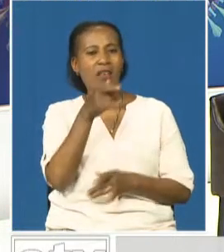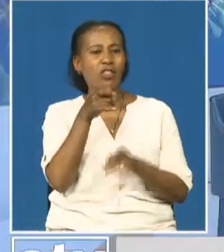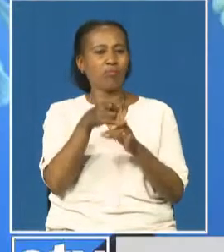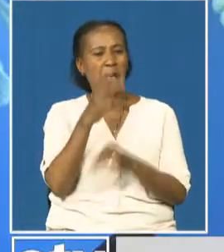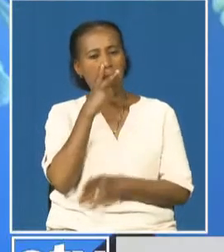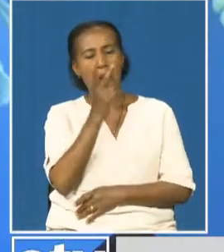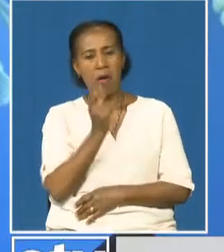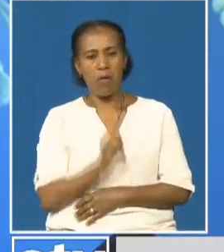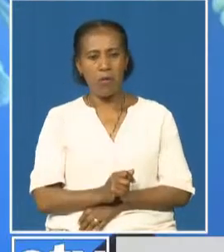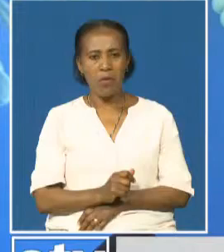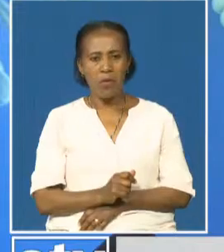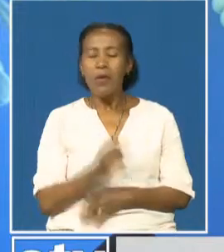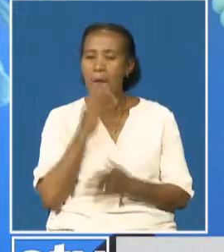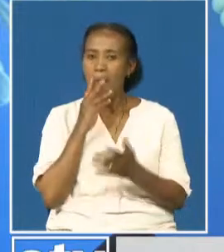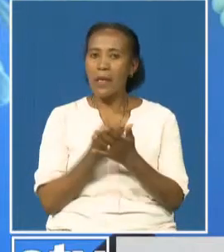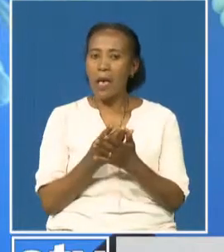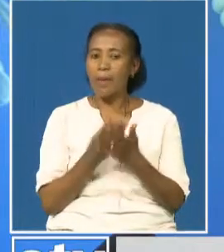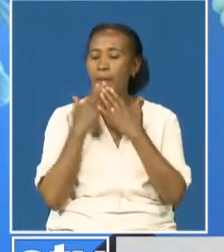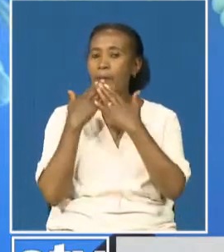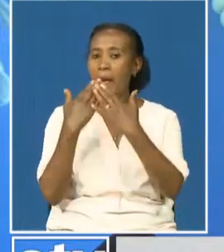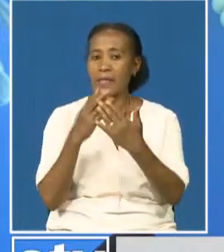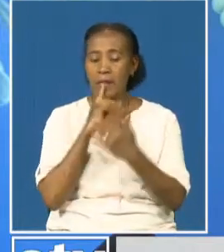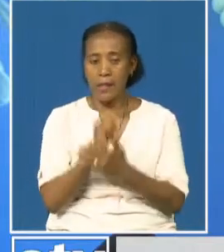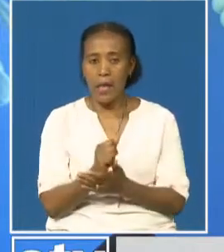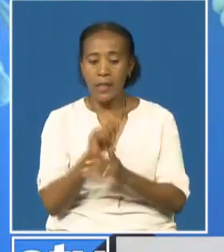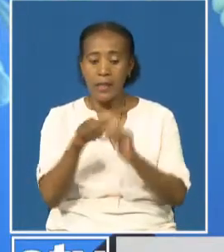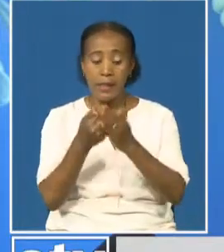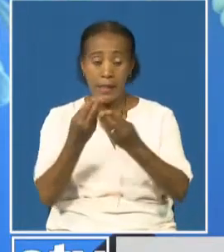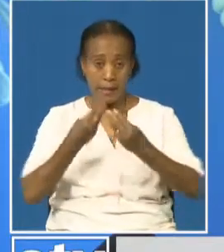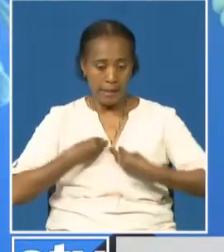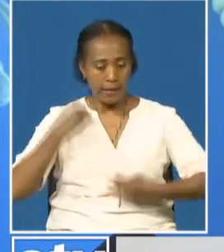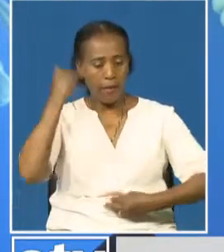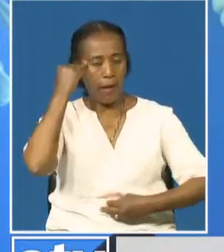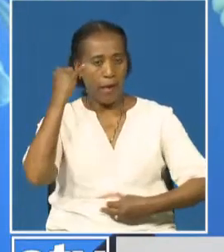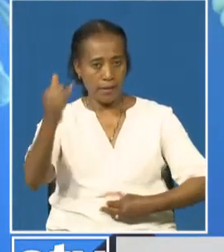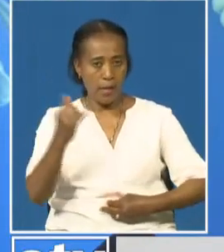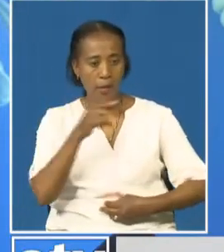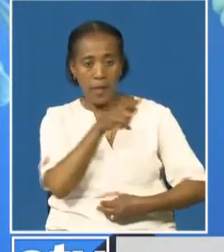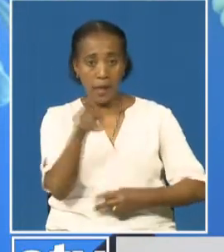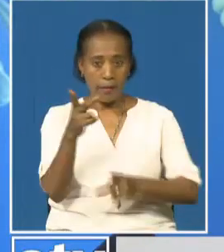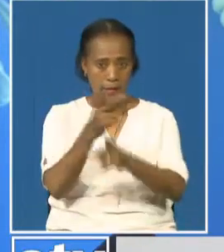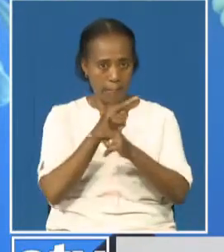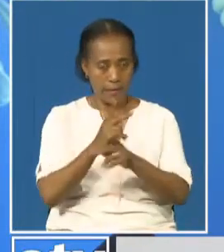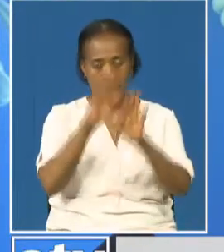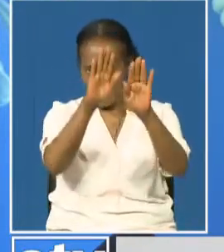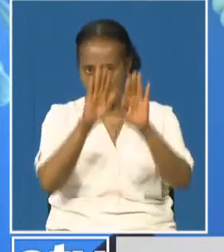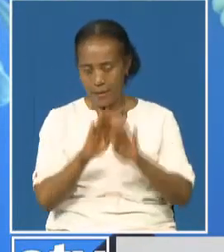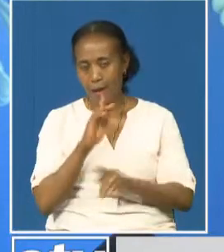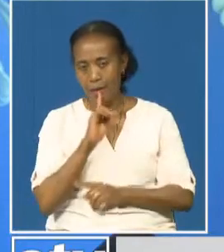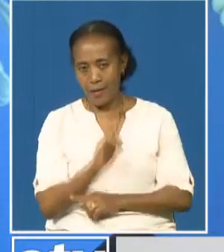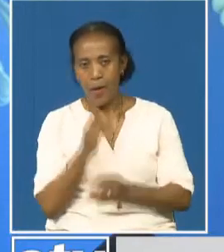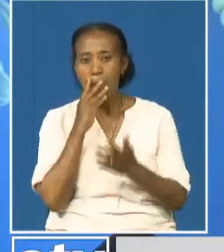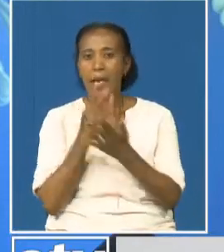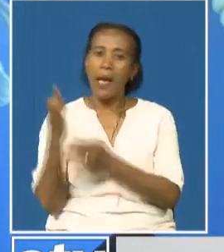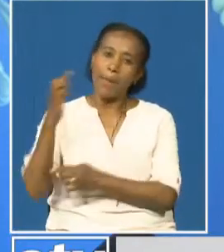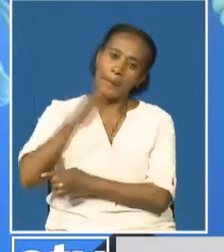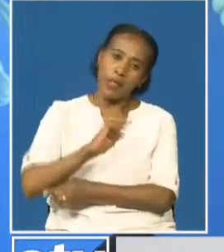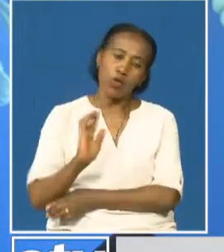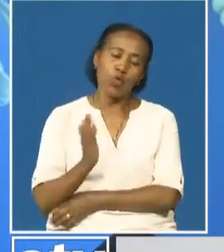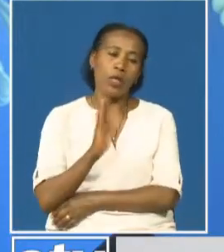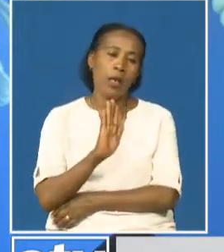ማየው። መልካም እሺ፣ እናመሰግናለን ስለሰጠህን ሀሳብ። ያንተን ጥንቃቄ እናደንቃለን። መልካም ቀን